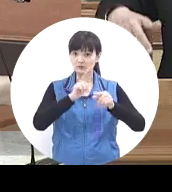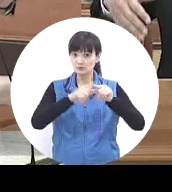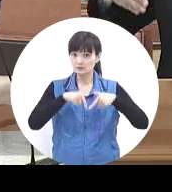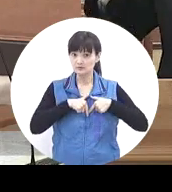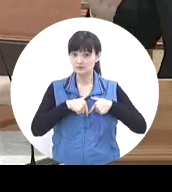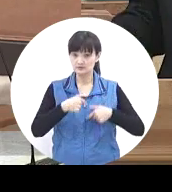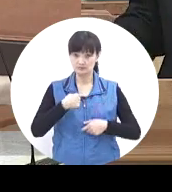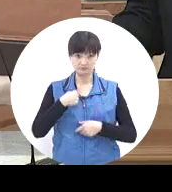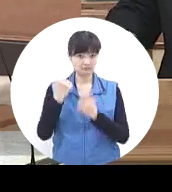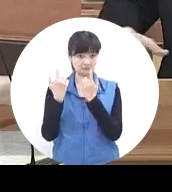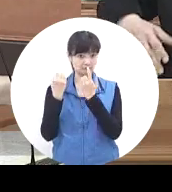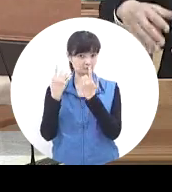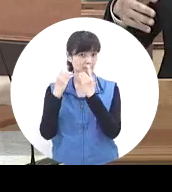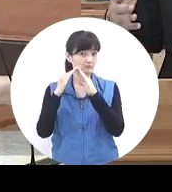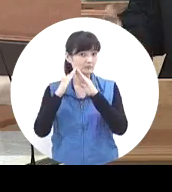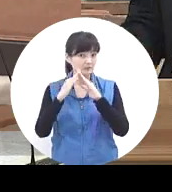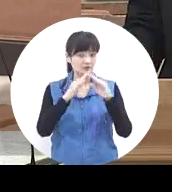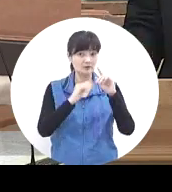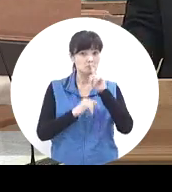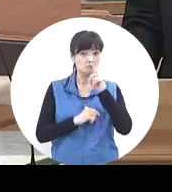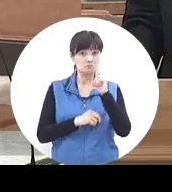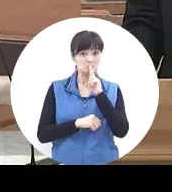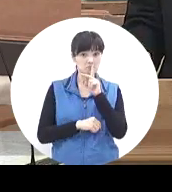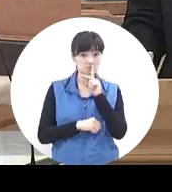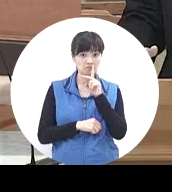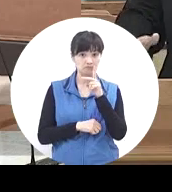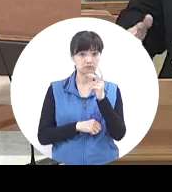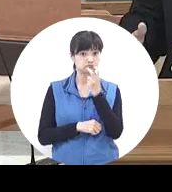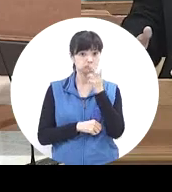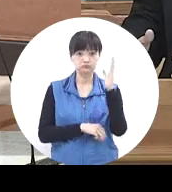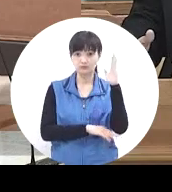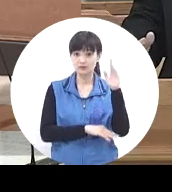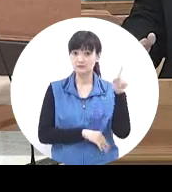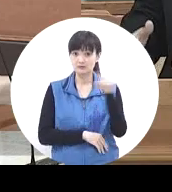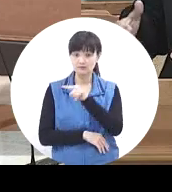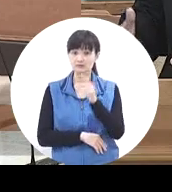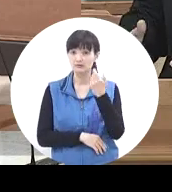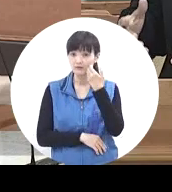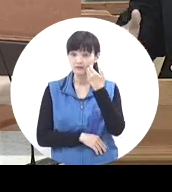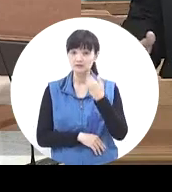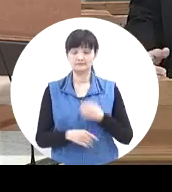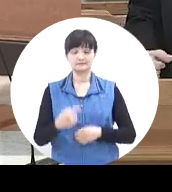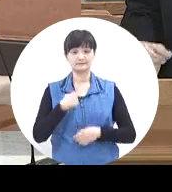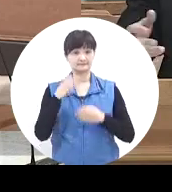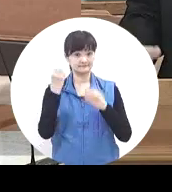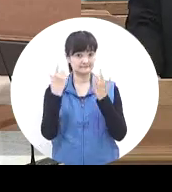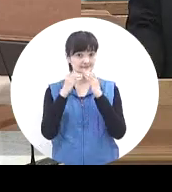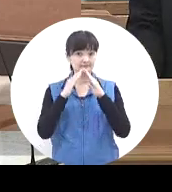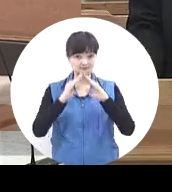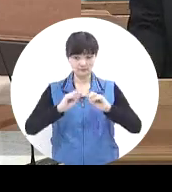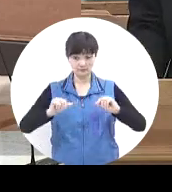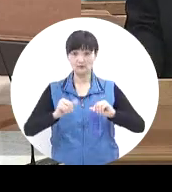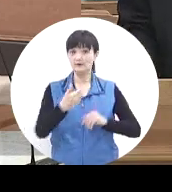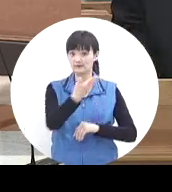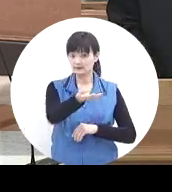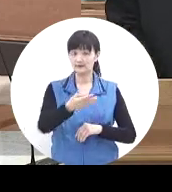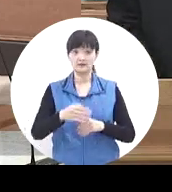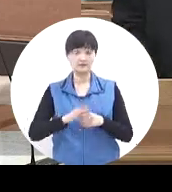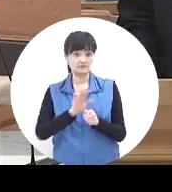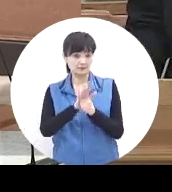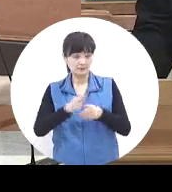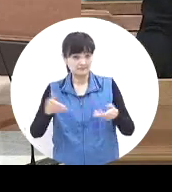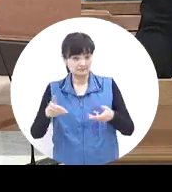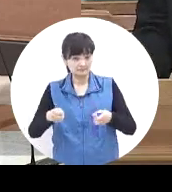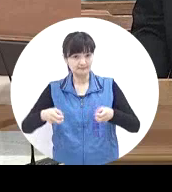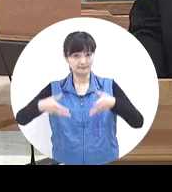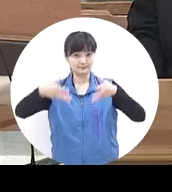是我们出土地帮他盖好，所有的经费我们全力的资源把它盖好。照道理讲，